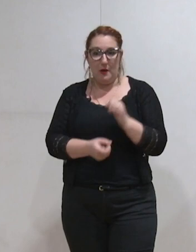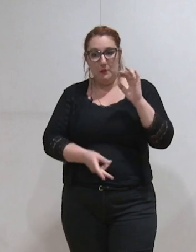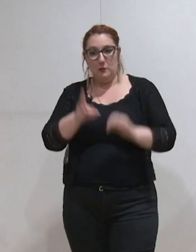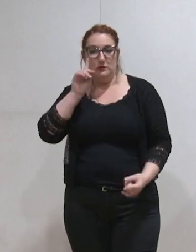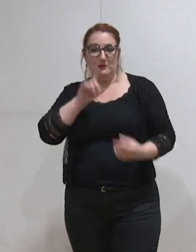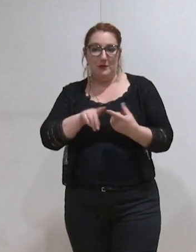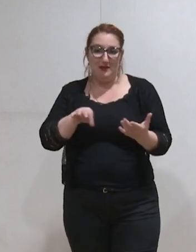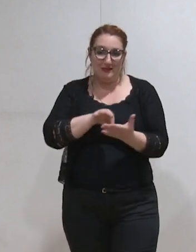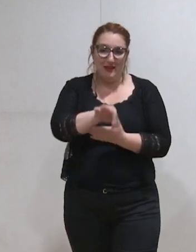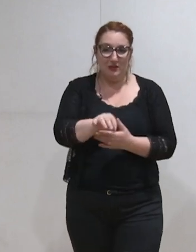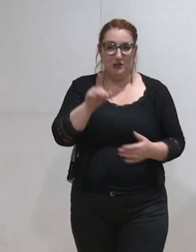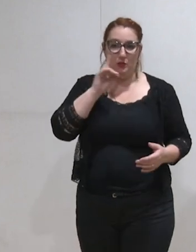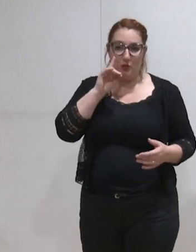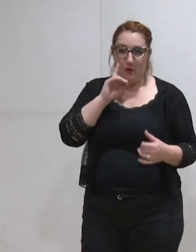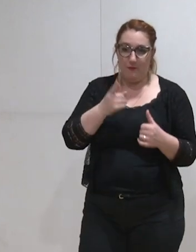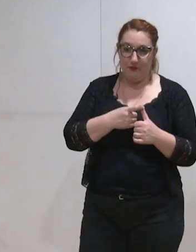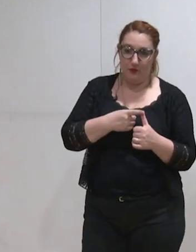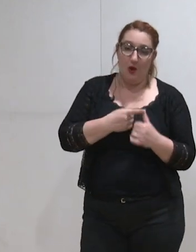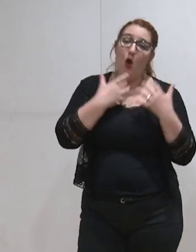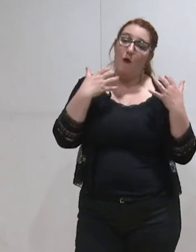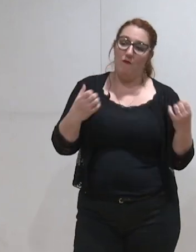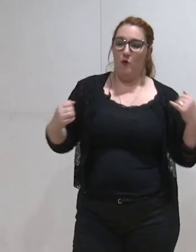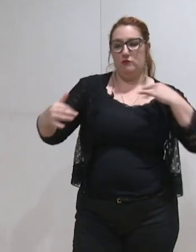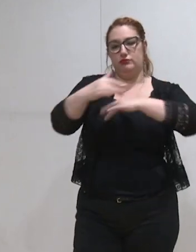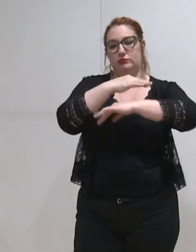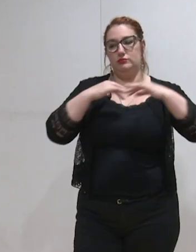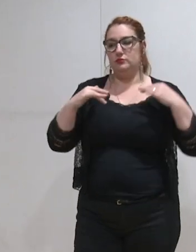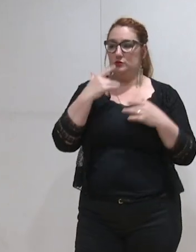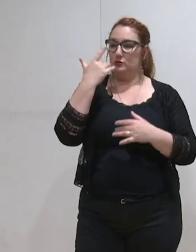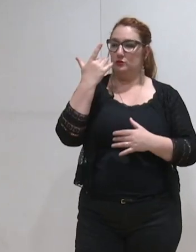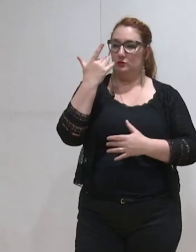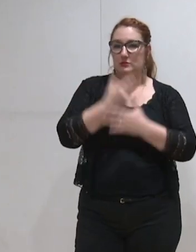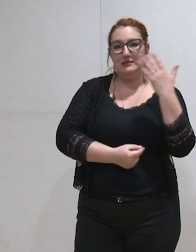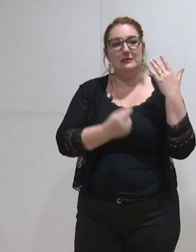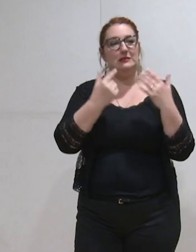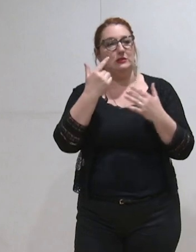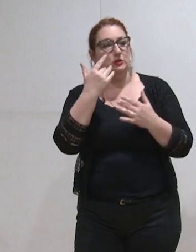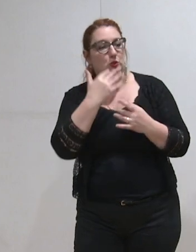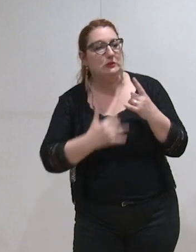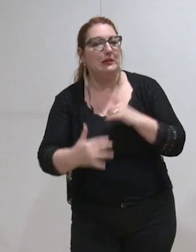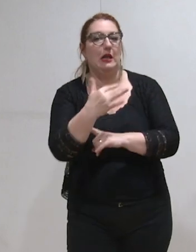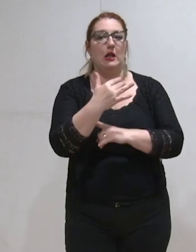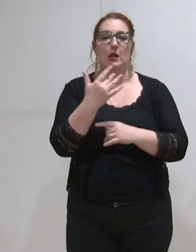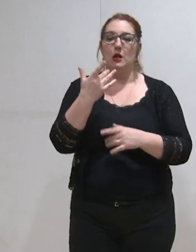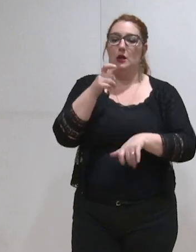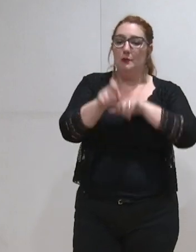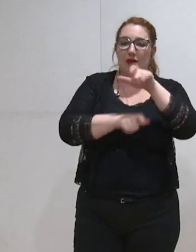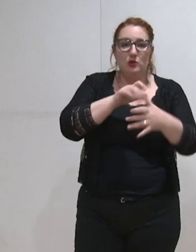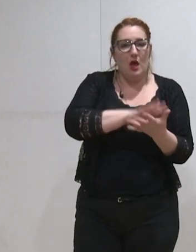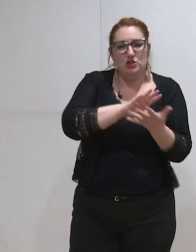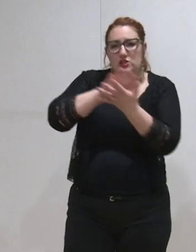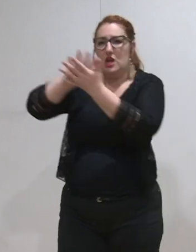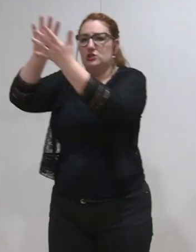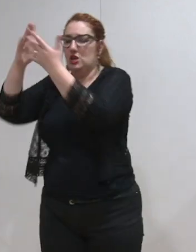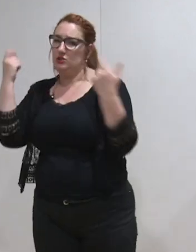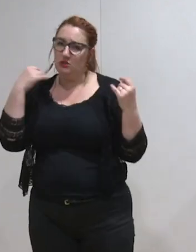sur la stratégie parce que une fois qu'on a dit on veut de la mixté sociale on veut de l'intergénérationnelle on veut pouvoir accueillir tout le monde on veut donc lutter contre